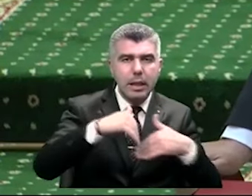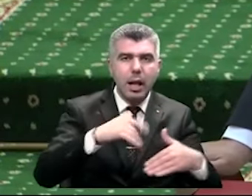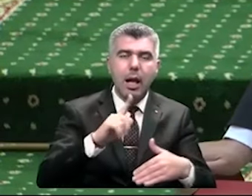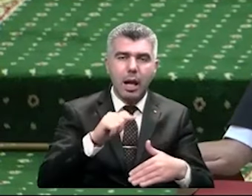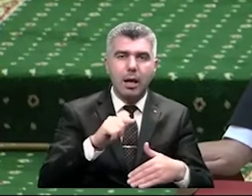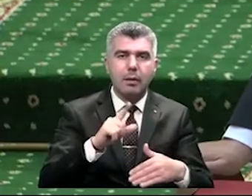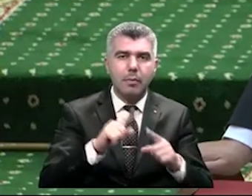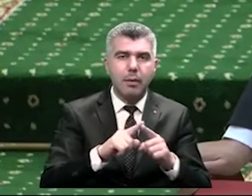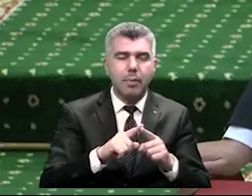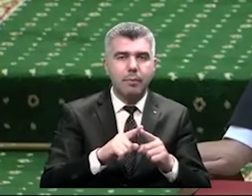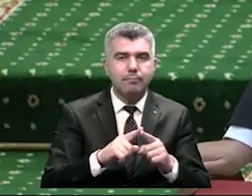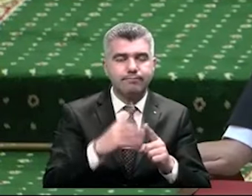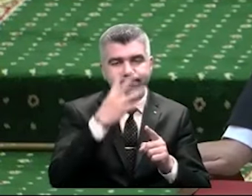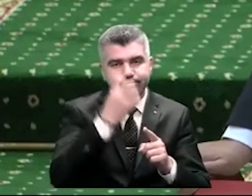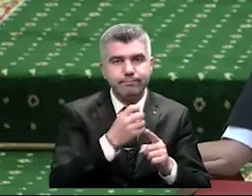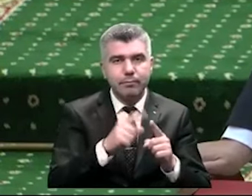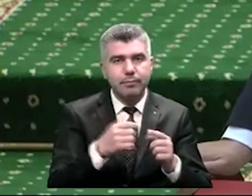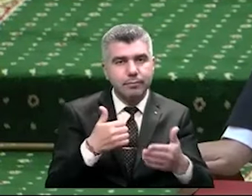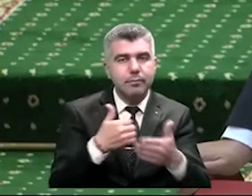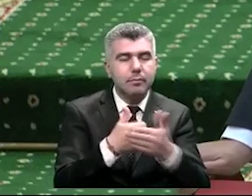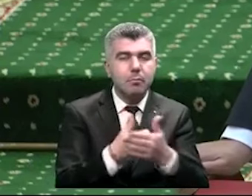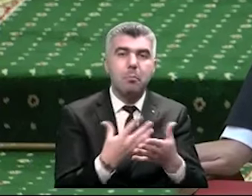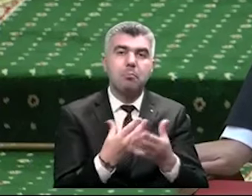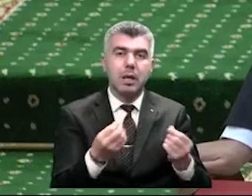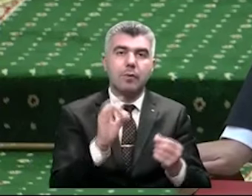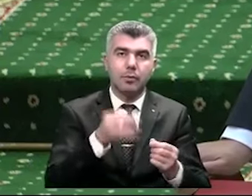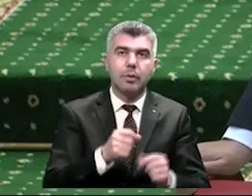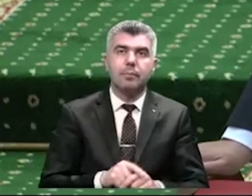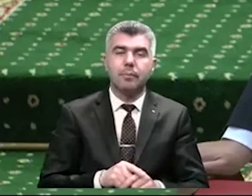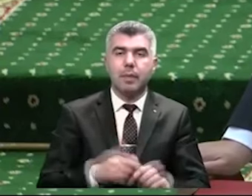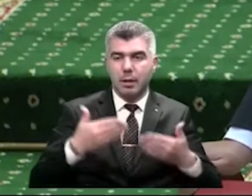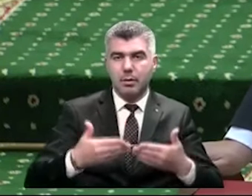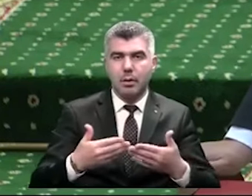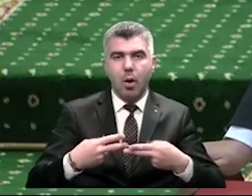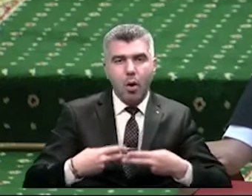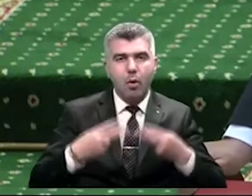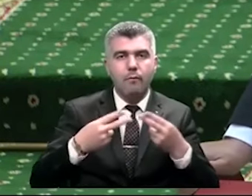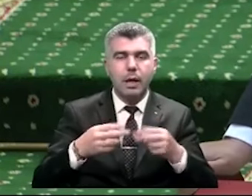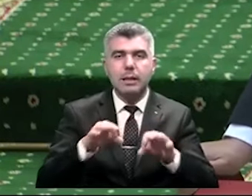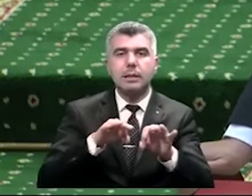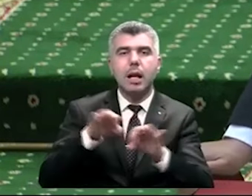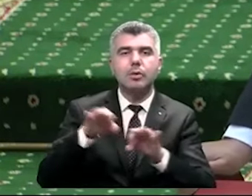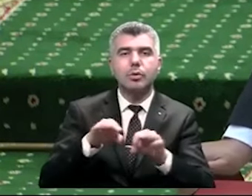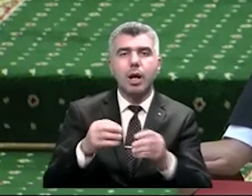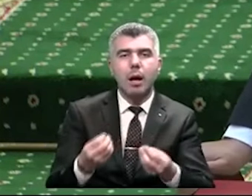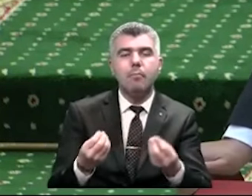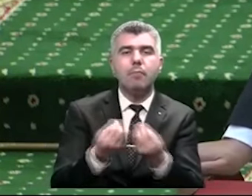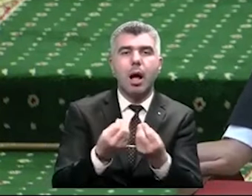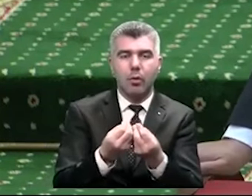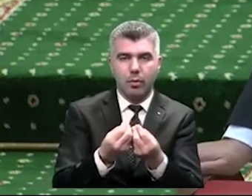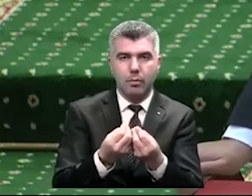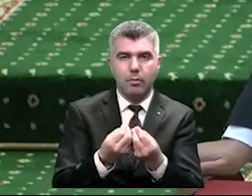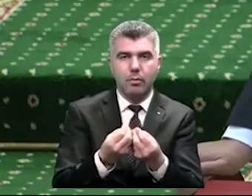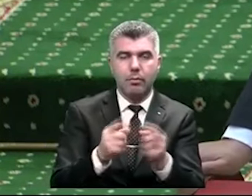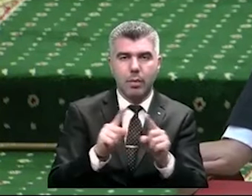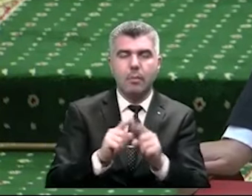الاسف تتكون مميته وفي هذا الاطار فوضعنا واحد الاستراتيجيه مع الوكاله الوطنيه للسلامه